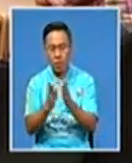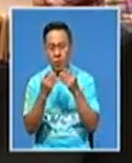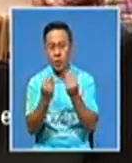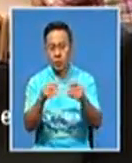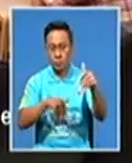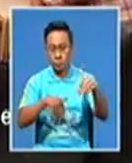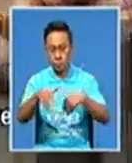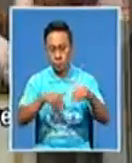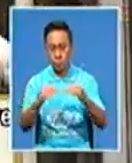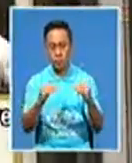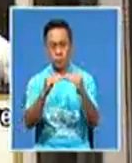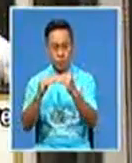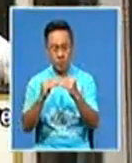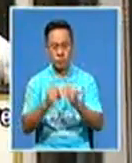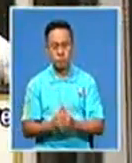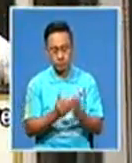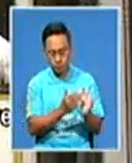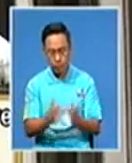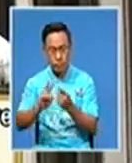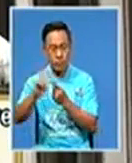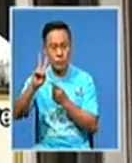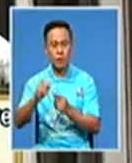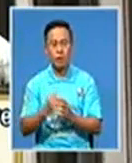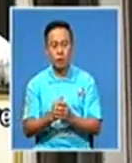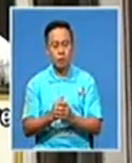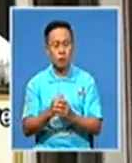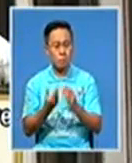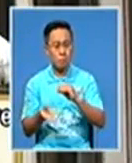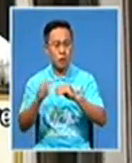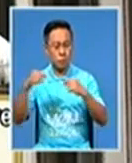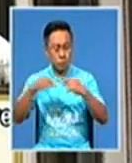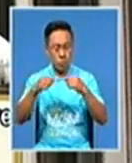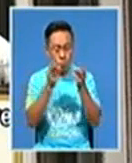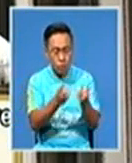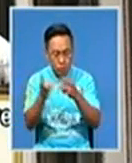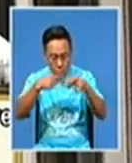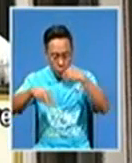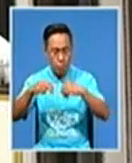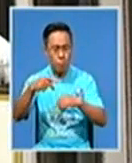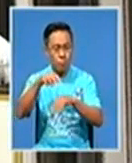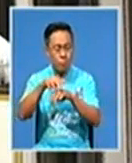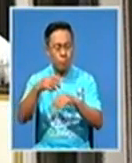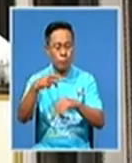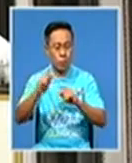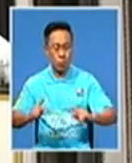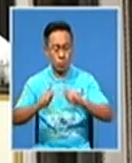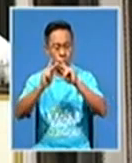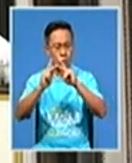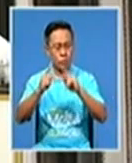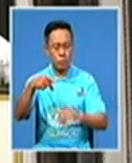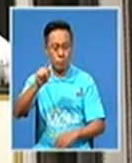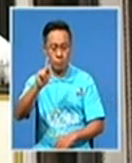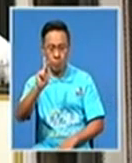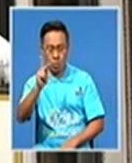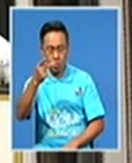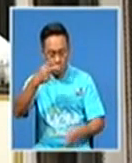นะครับเรื่องที่2ก็คือการยกระดับการบังคับใช้มาตรการทางปกครองวินัยซึ่งเป็นอำนาจของผู้บังคับบัญชาหรือหัวหน้า